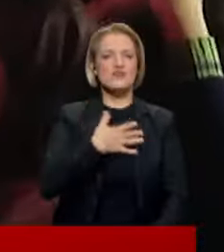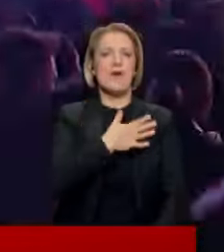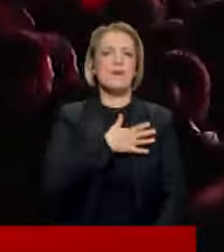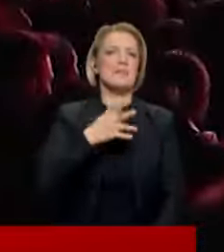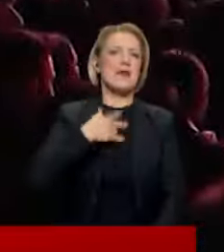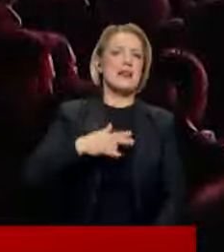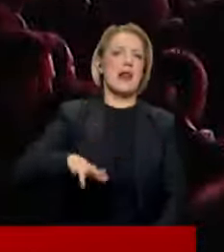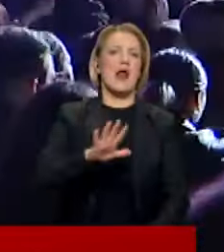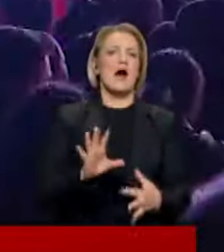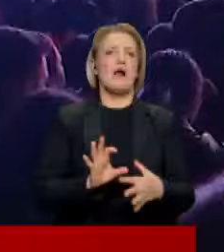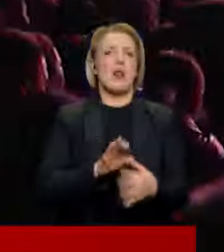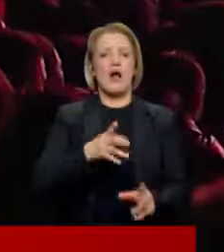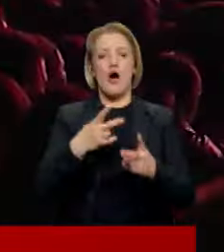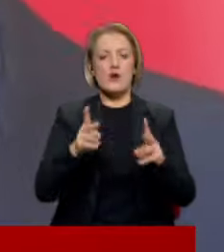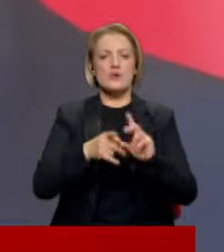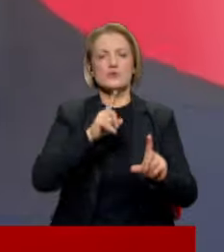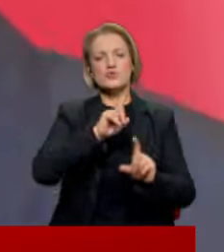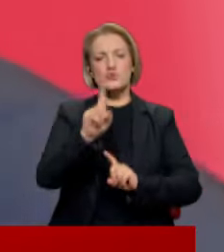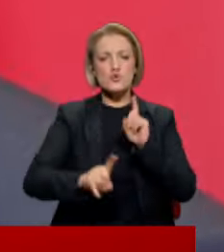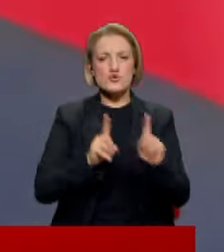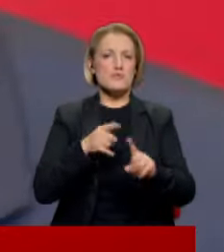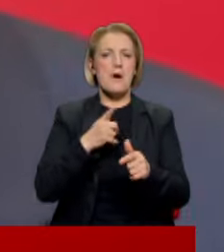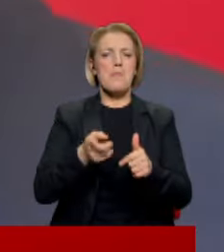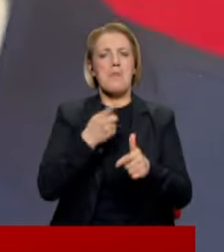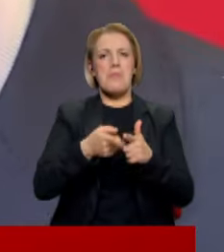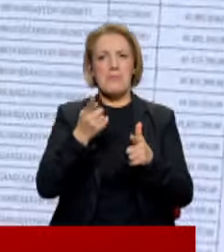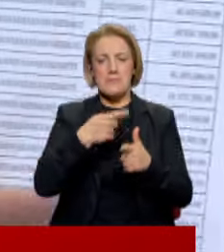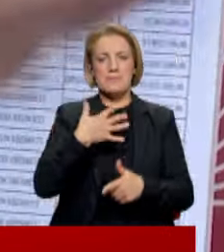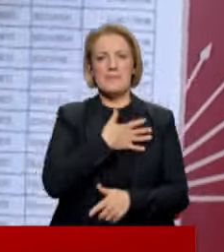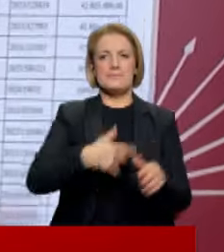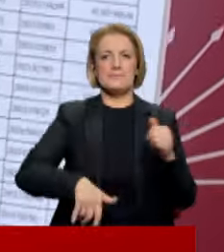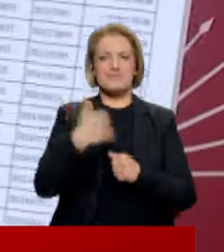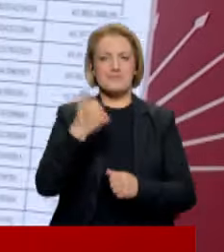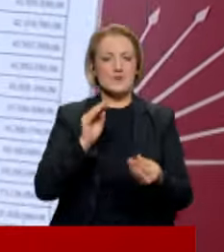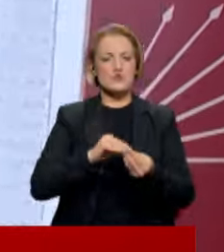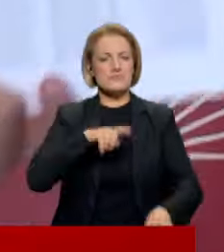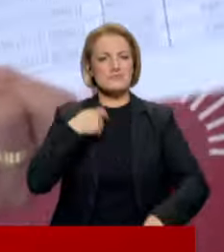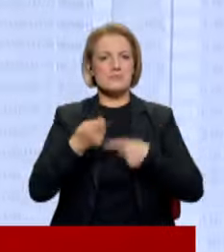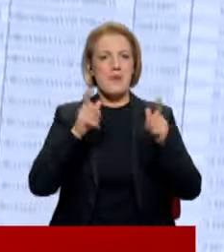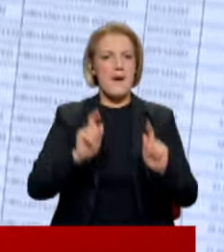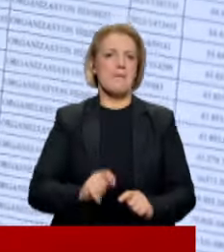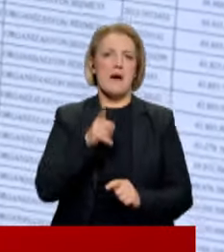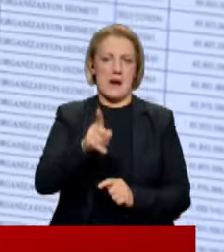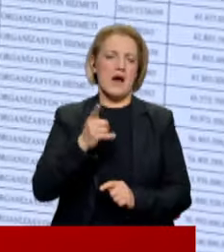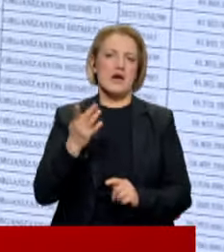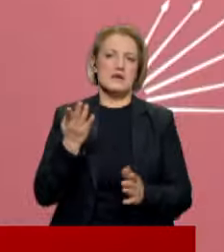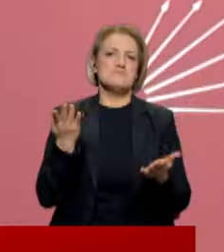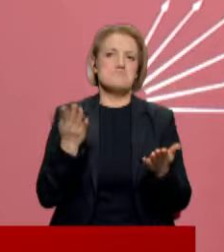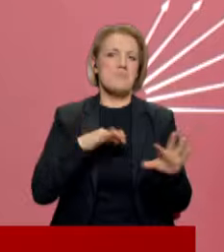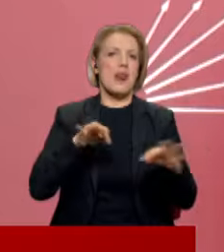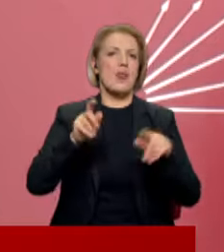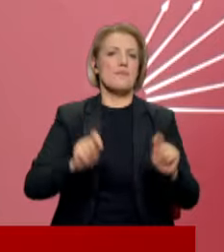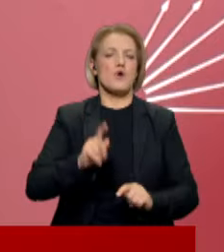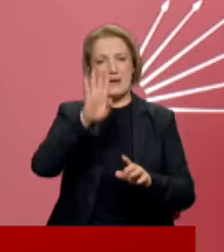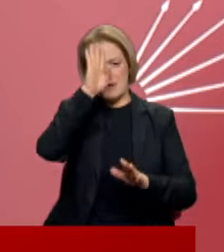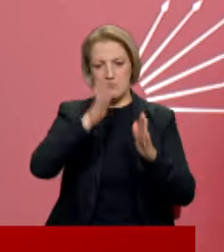CHP'li belediyelerle ilgili açılan soruşturmalar birbirini izledi. CHP lideri Özel suç uydurarak itibar suikasti yapılıyor dedi.